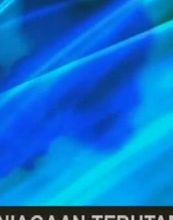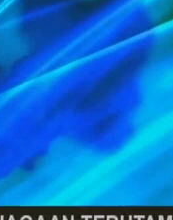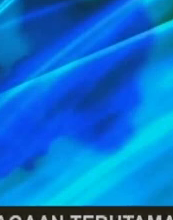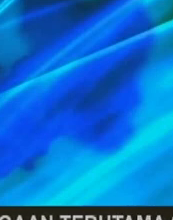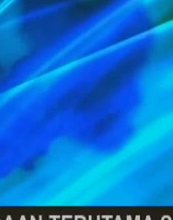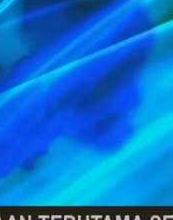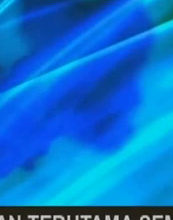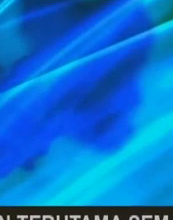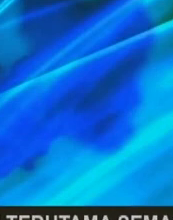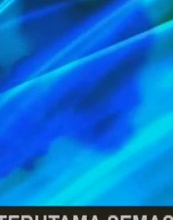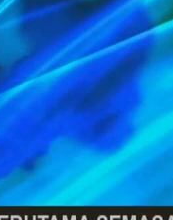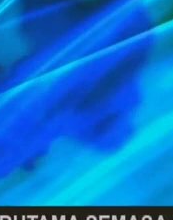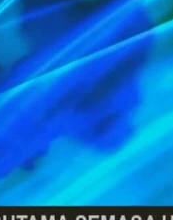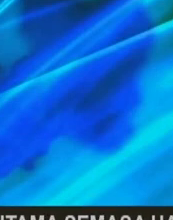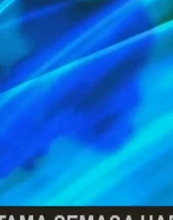kesehatan